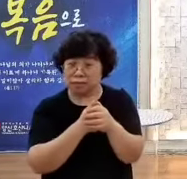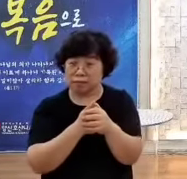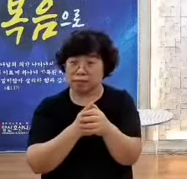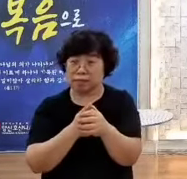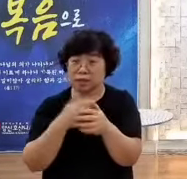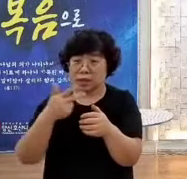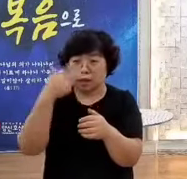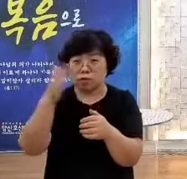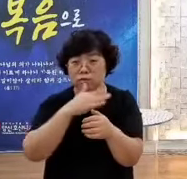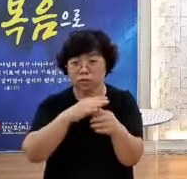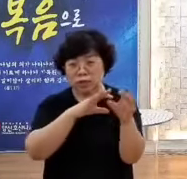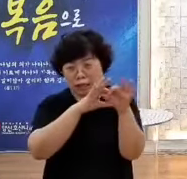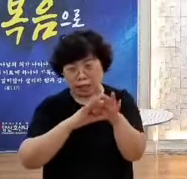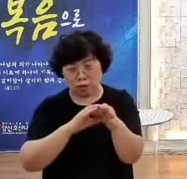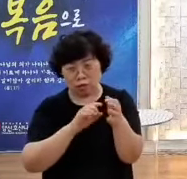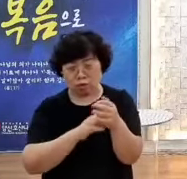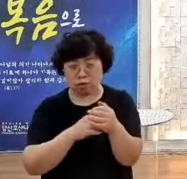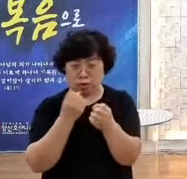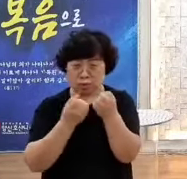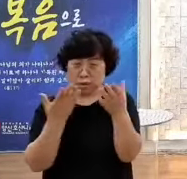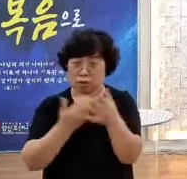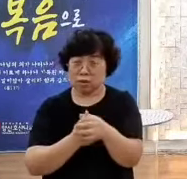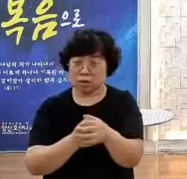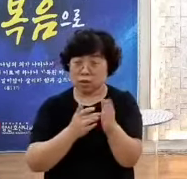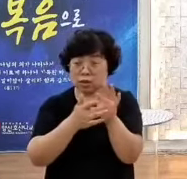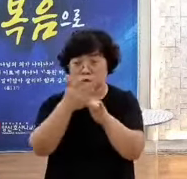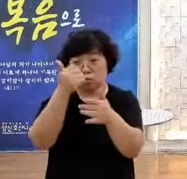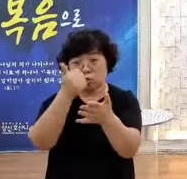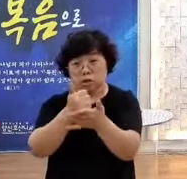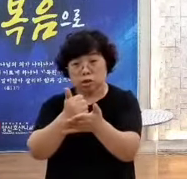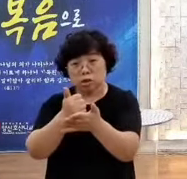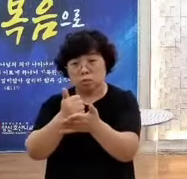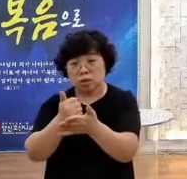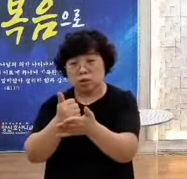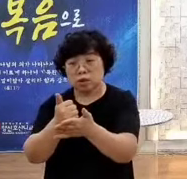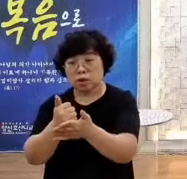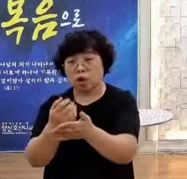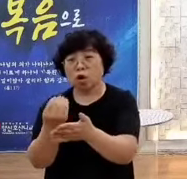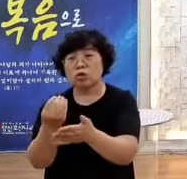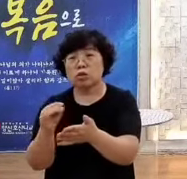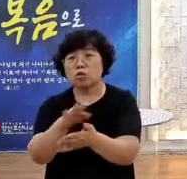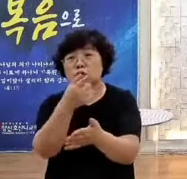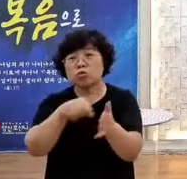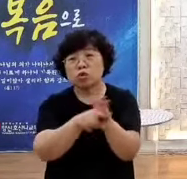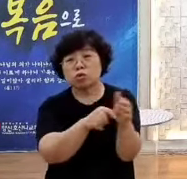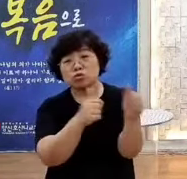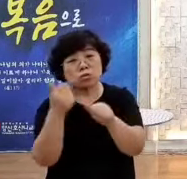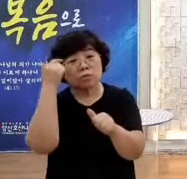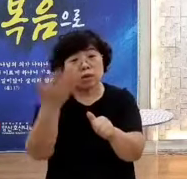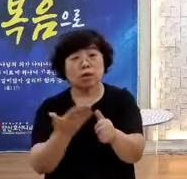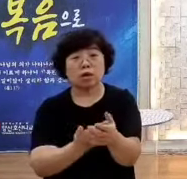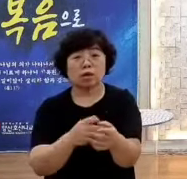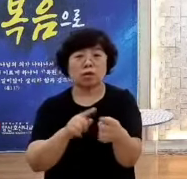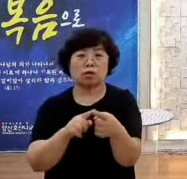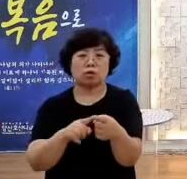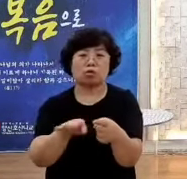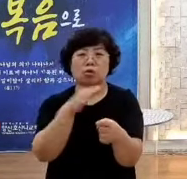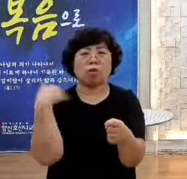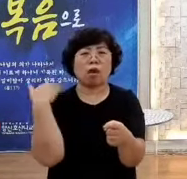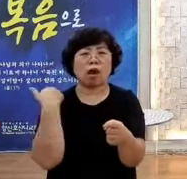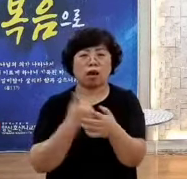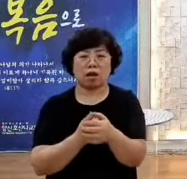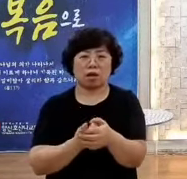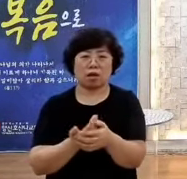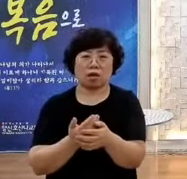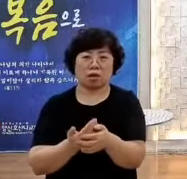계속 이어져 나갈 본문인데, 예수님과 도대체 우리가 어떨 때, 언제 우리를 위해서 죽으시냐? 우리가